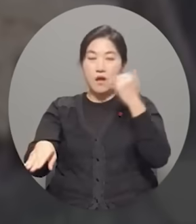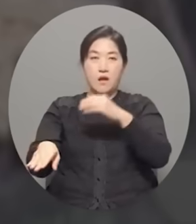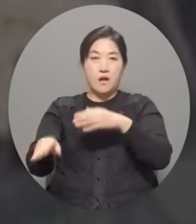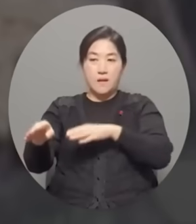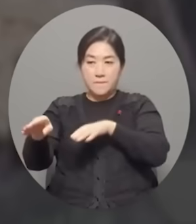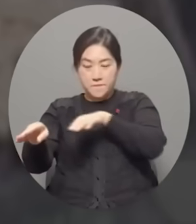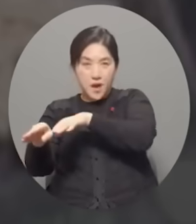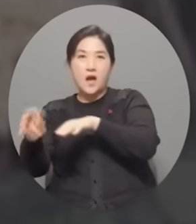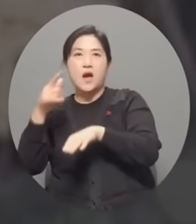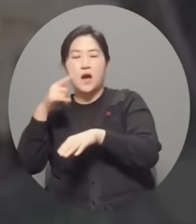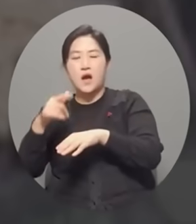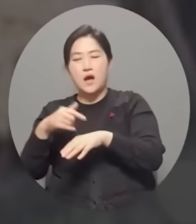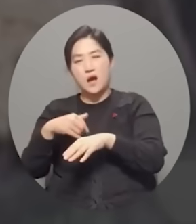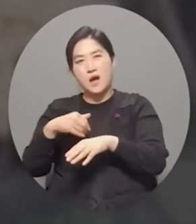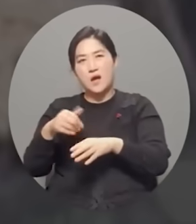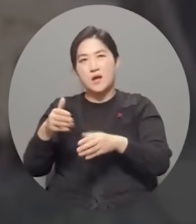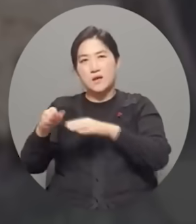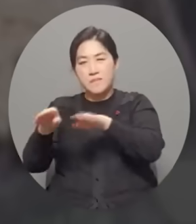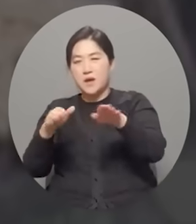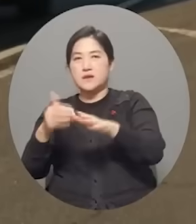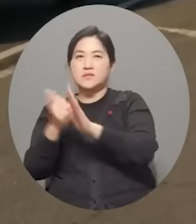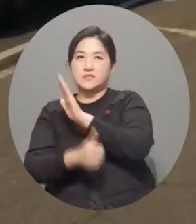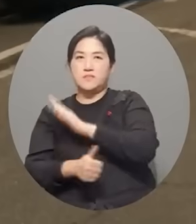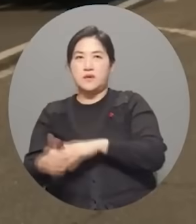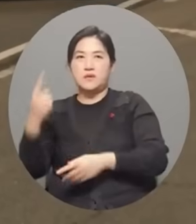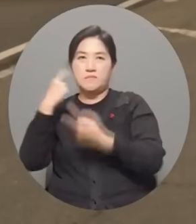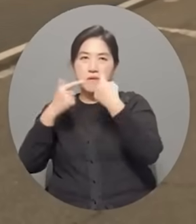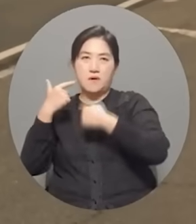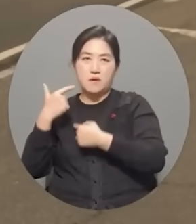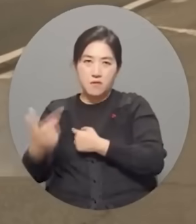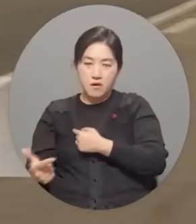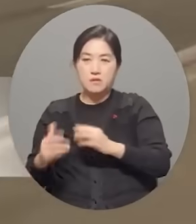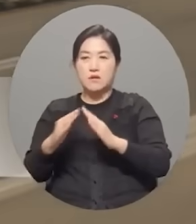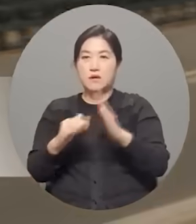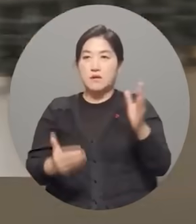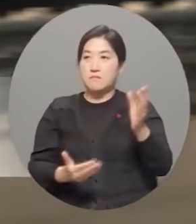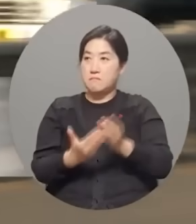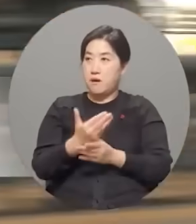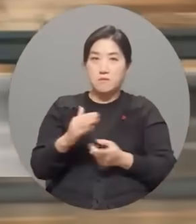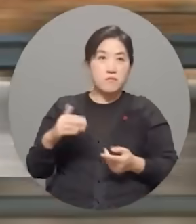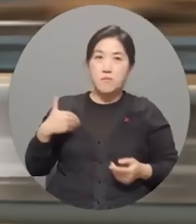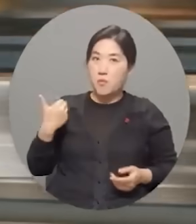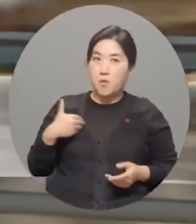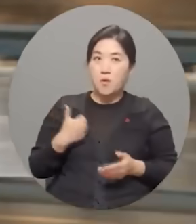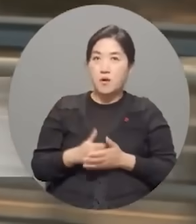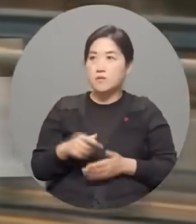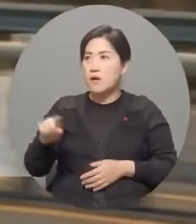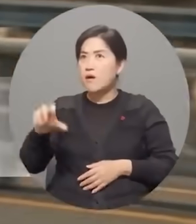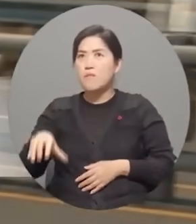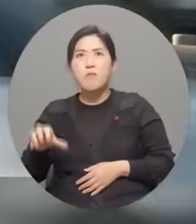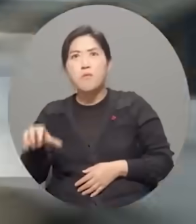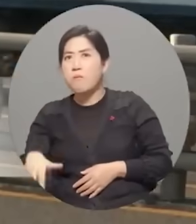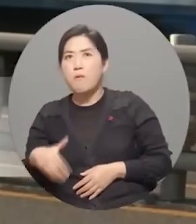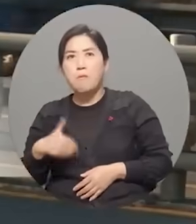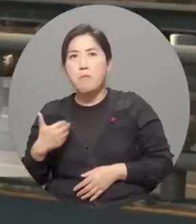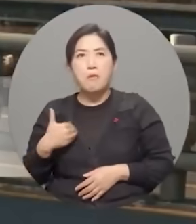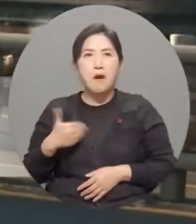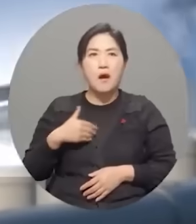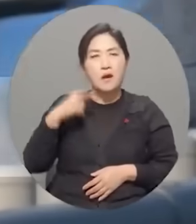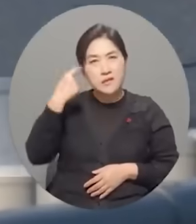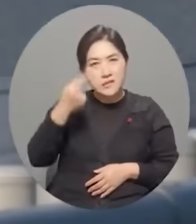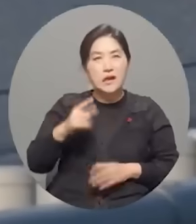피하지 못하고 추돌해 큰 부상을 입었습니다. 하지만 가족은 사고 사실은커녕 행방도 다음 날까지 알 수